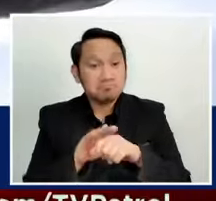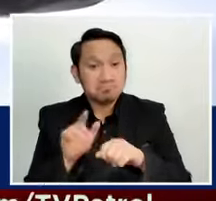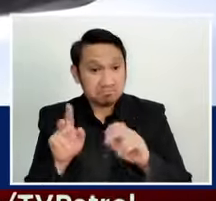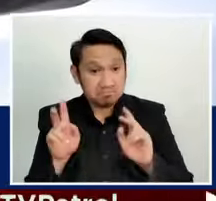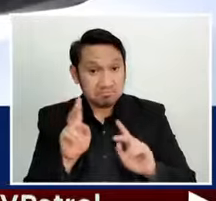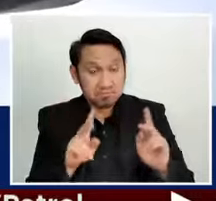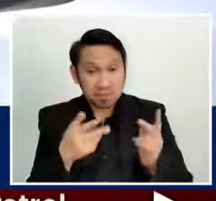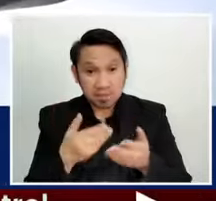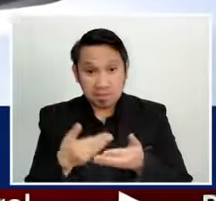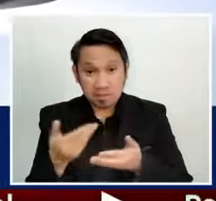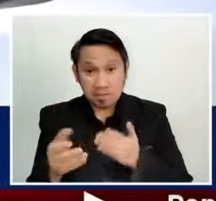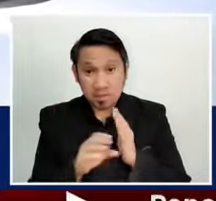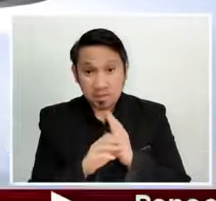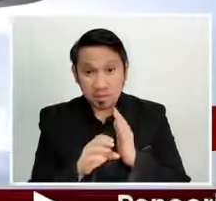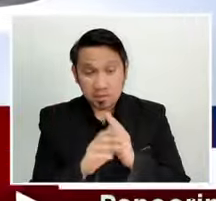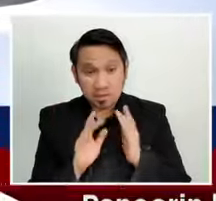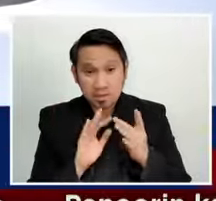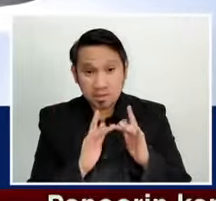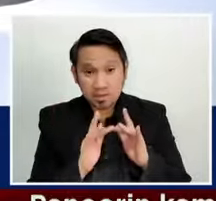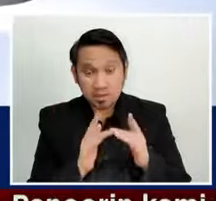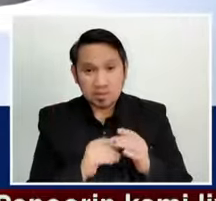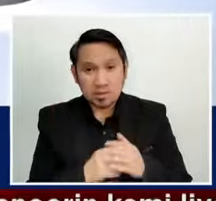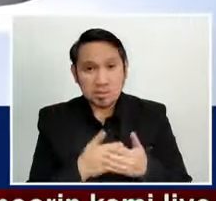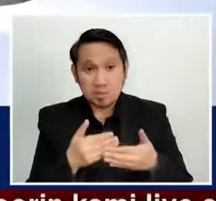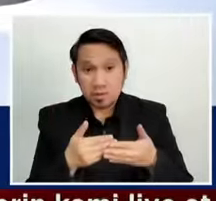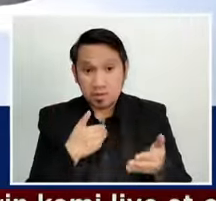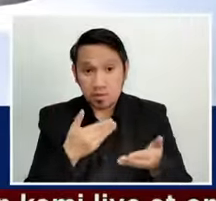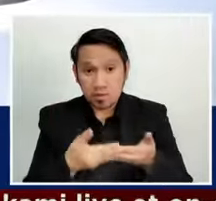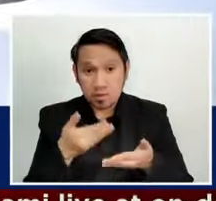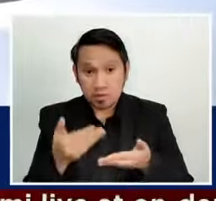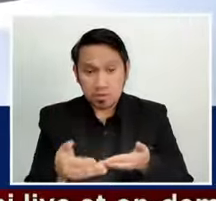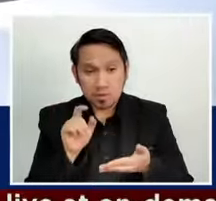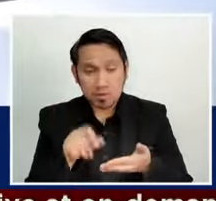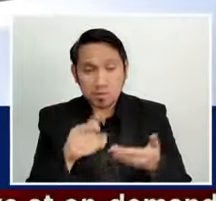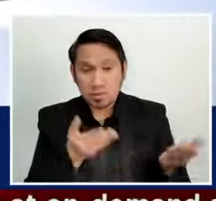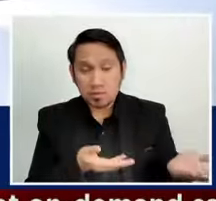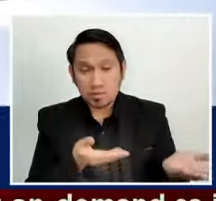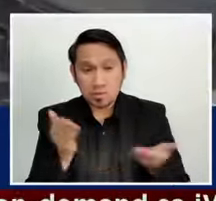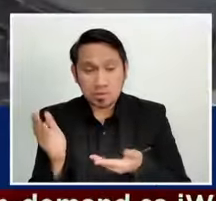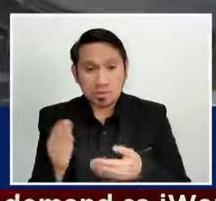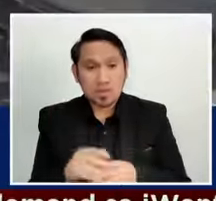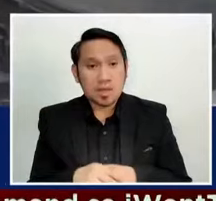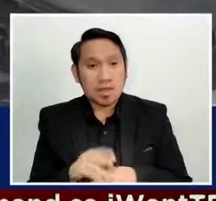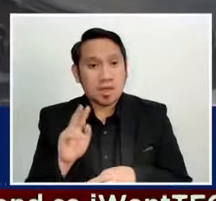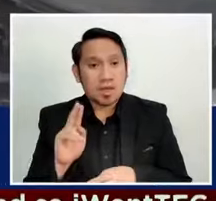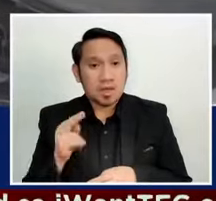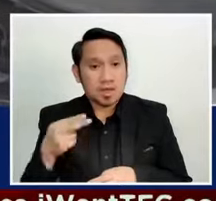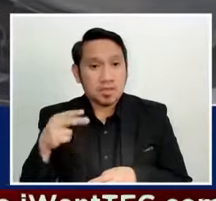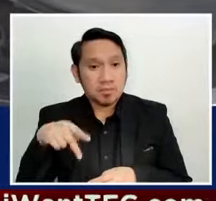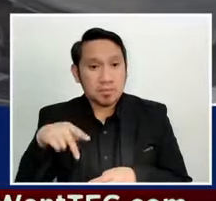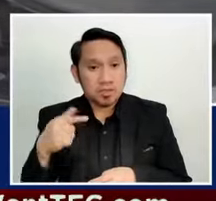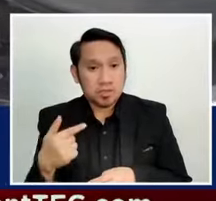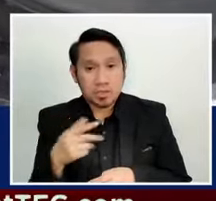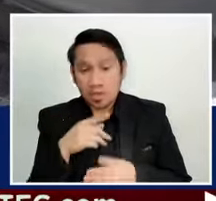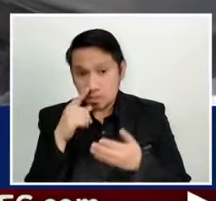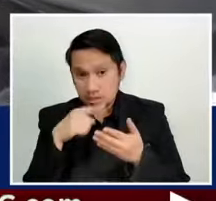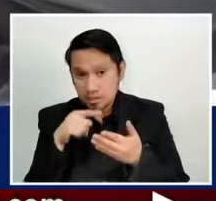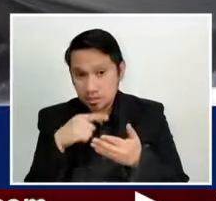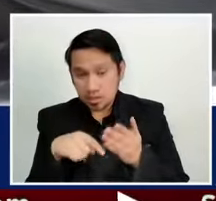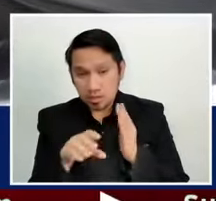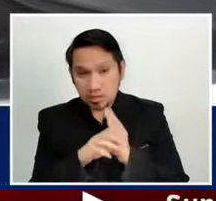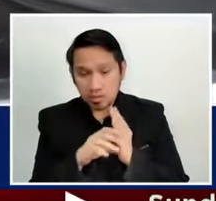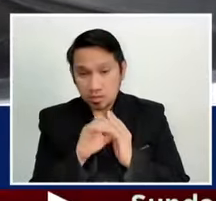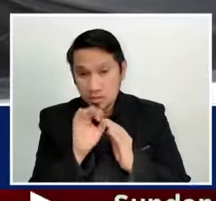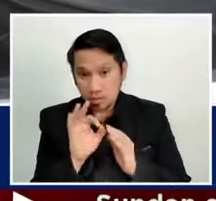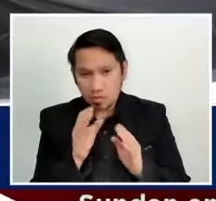pagbili ng mga sasakyan online. Bago bilhin, dalhin muna ito sa HPG para masuri ang sasakyan at malaman kung